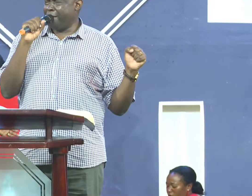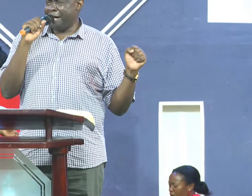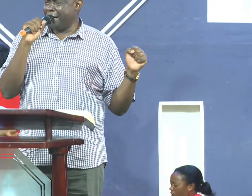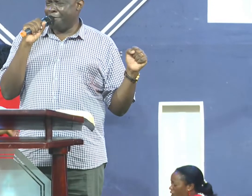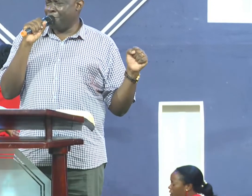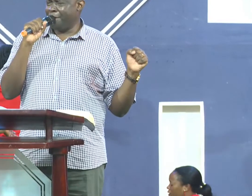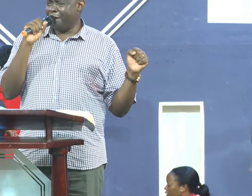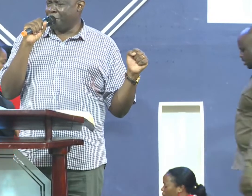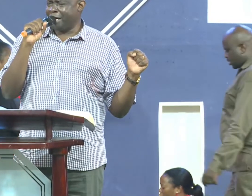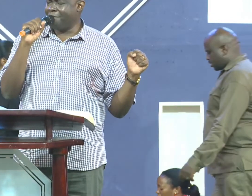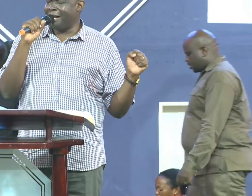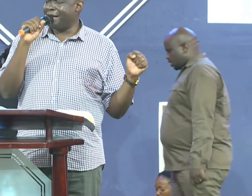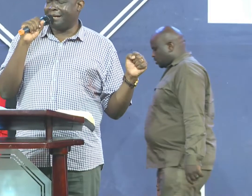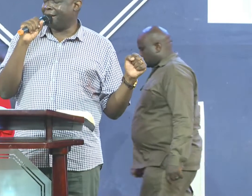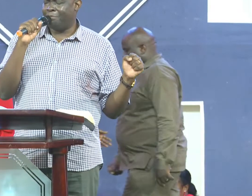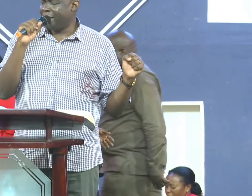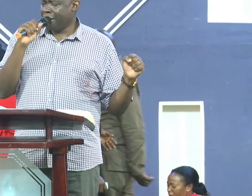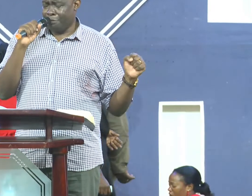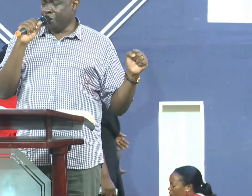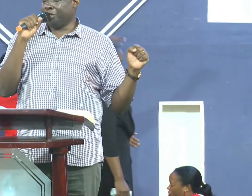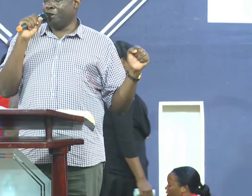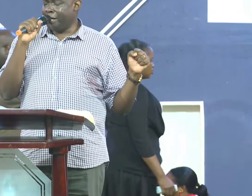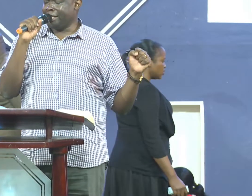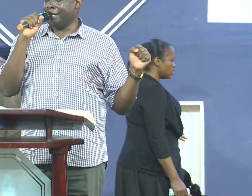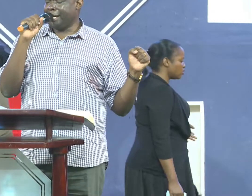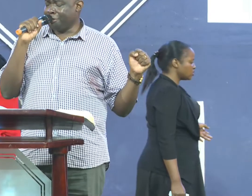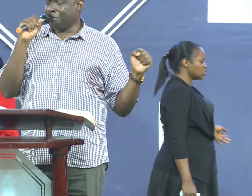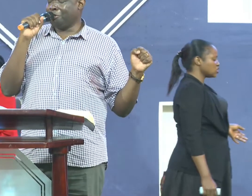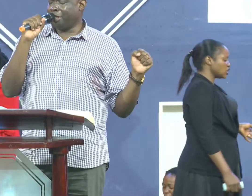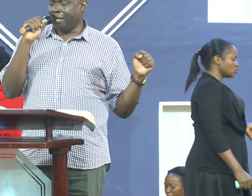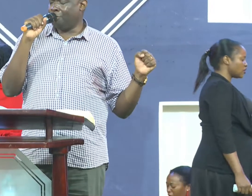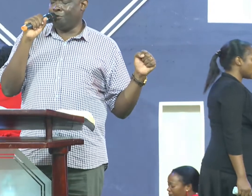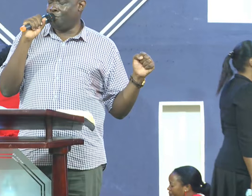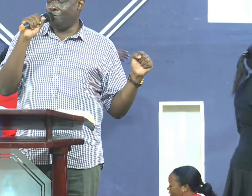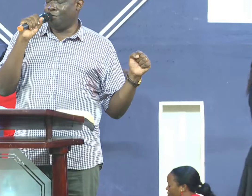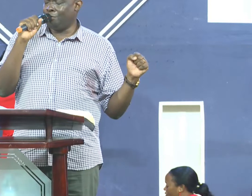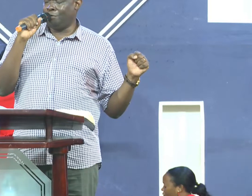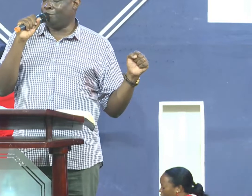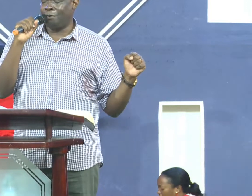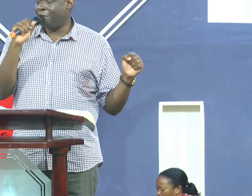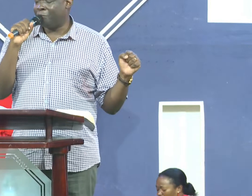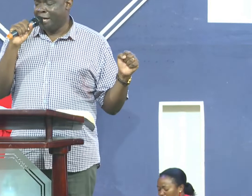otubeera okulaba nga bw'olaba mukama buli kye wategeka tutuukeko